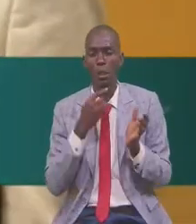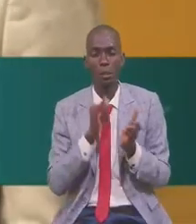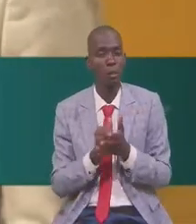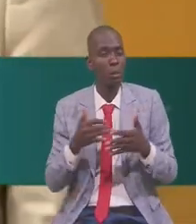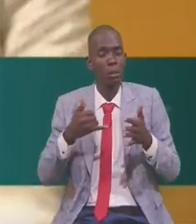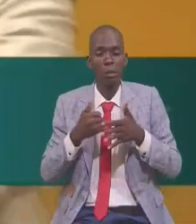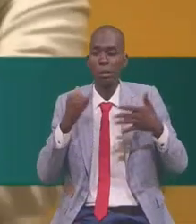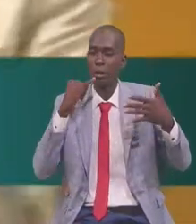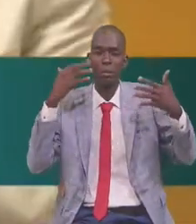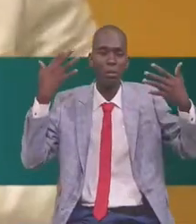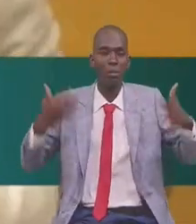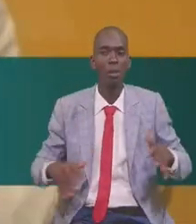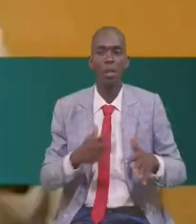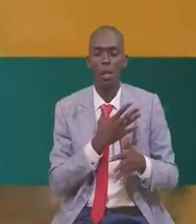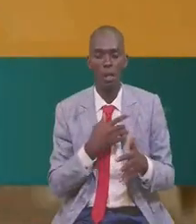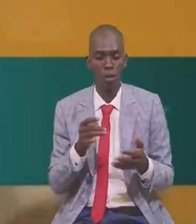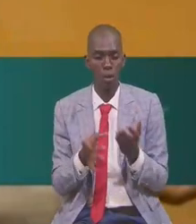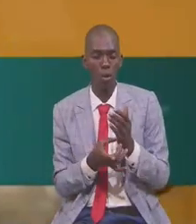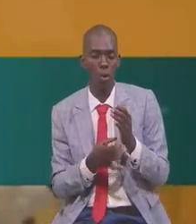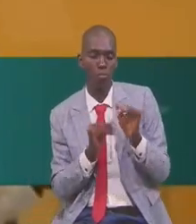Et l'eau et l'huile, c'est ça.